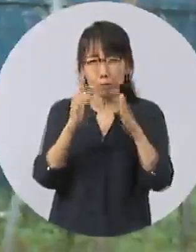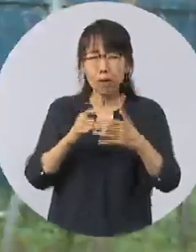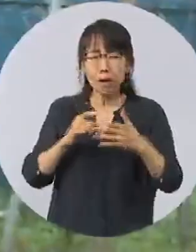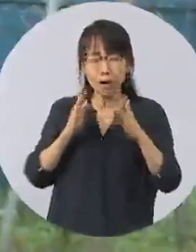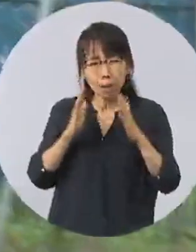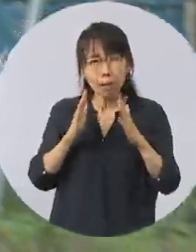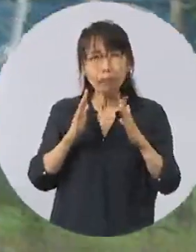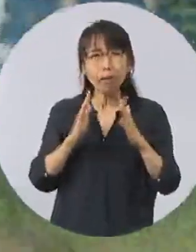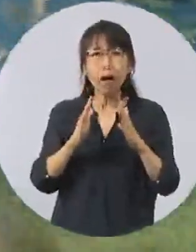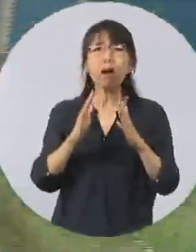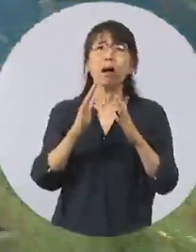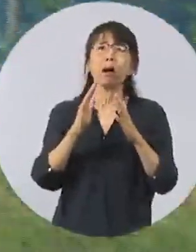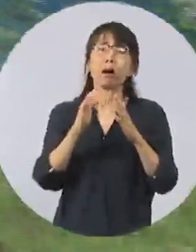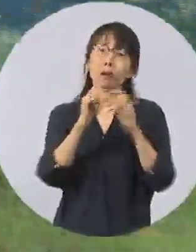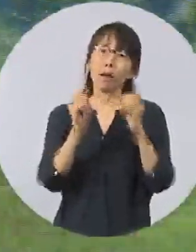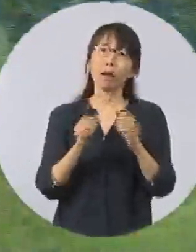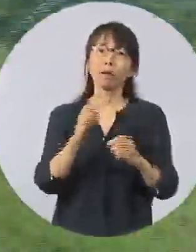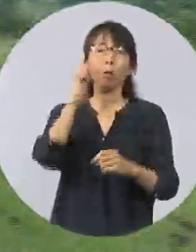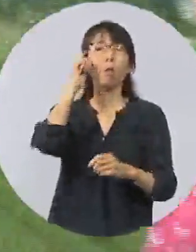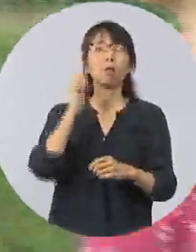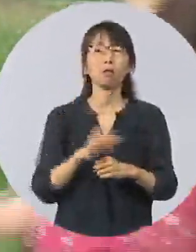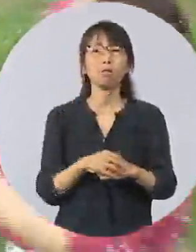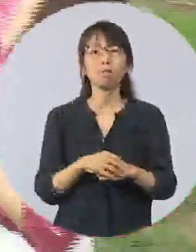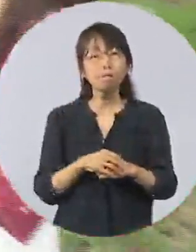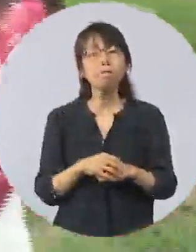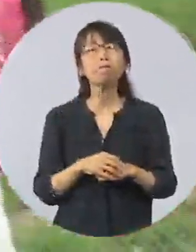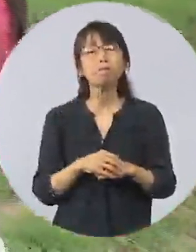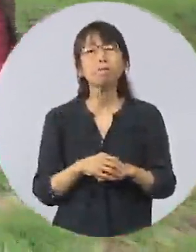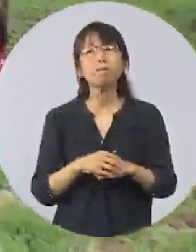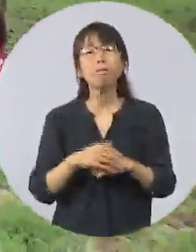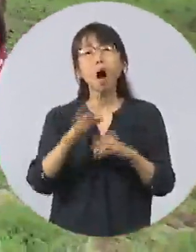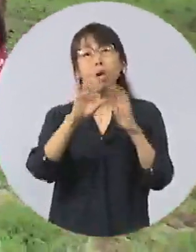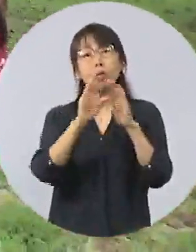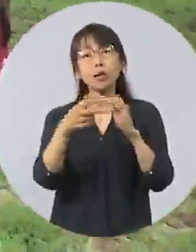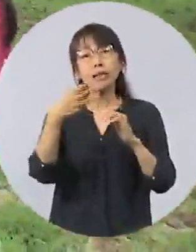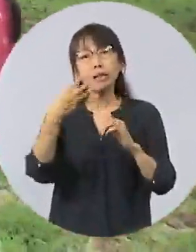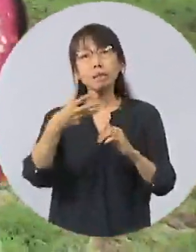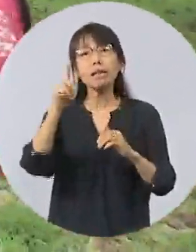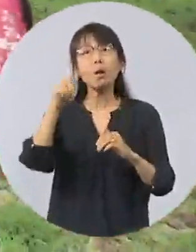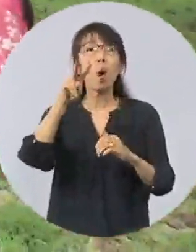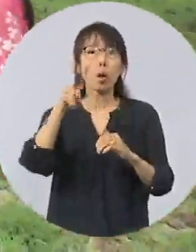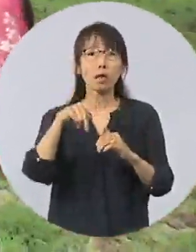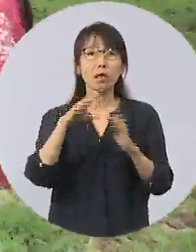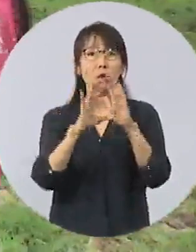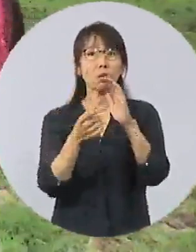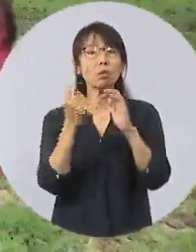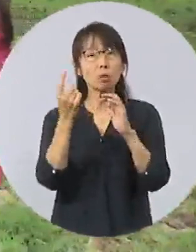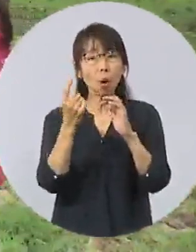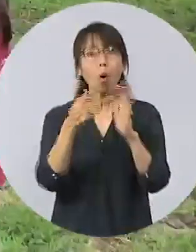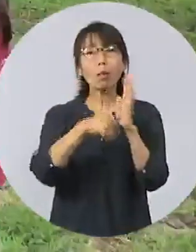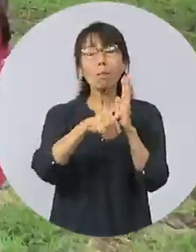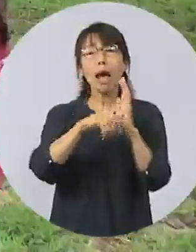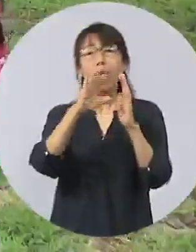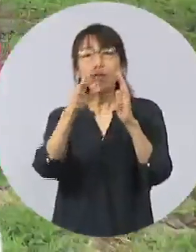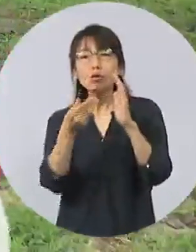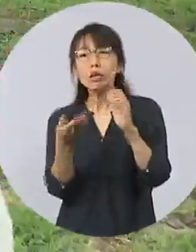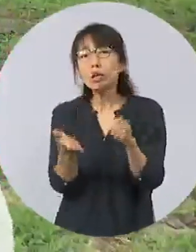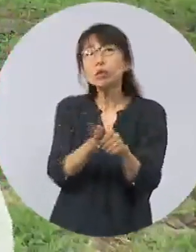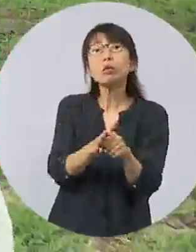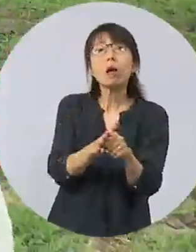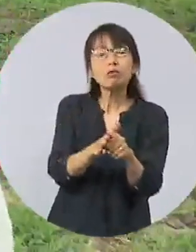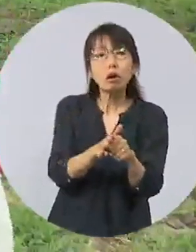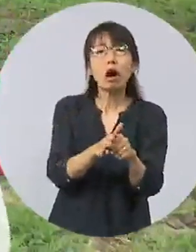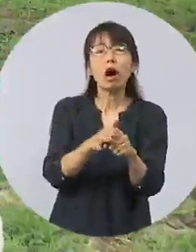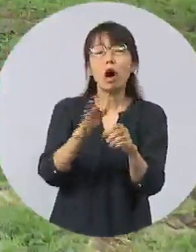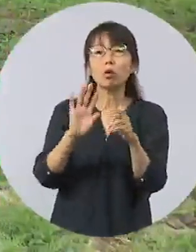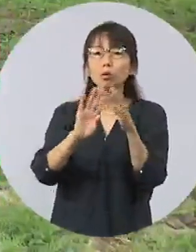ね。 まあ、でもね、富士みのりって名前にもね、富士がついてますから、それが全国に広がってこう富士沢と共にこう一緒に広が